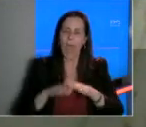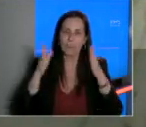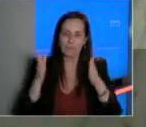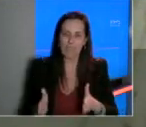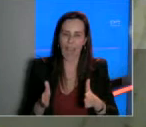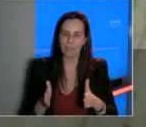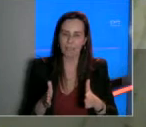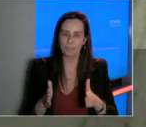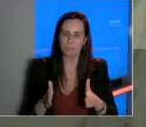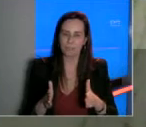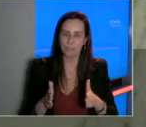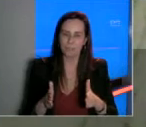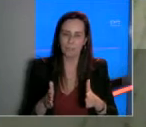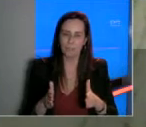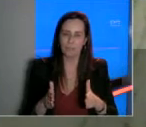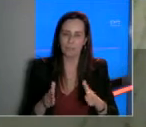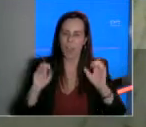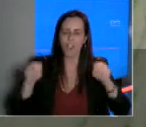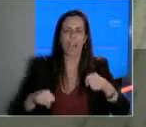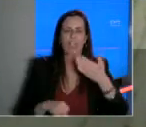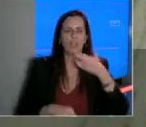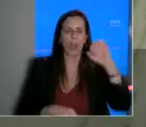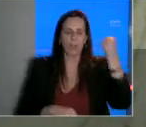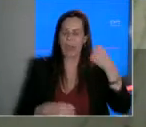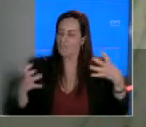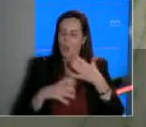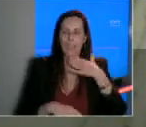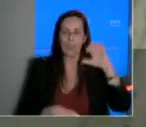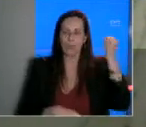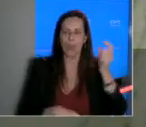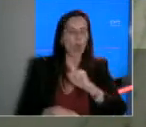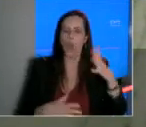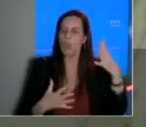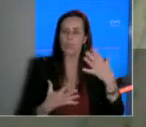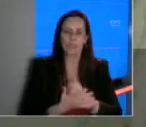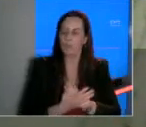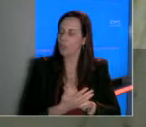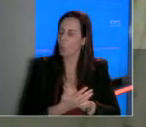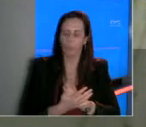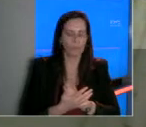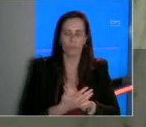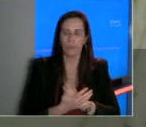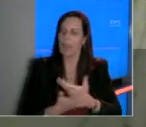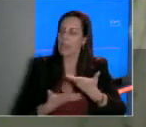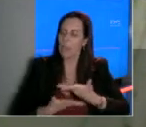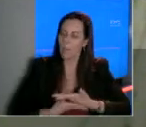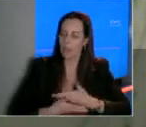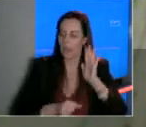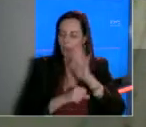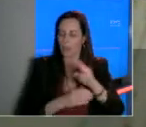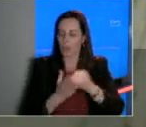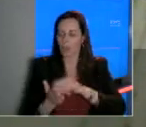שהממסד, ההגמוניה הציונית, המפלגות הציוניות לא הצליחו להשלים עם ההשפעה של